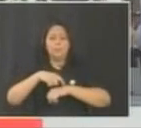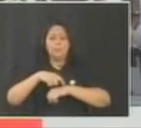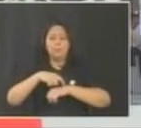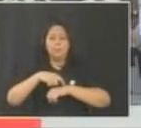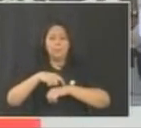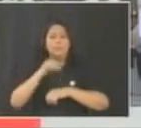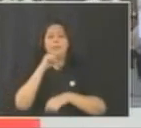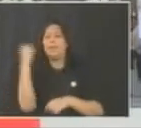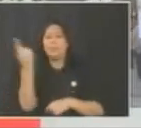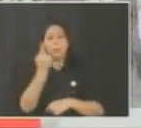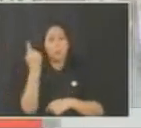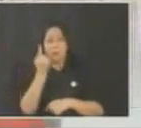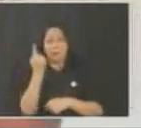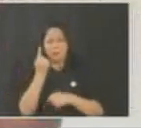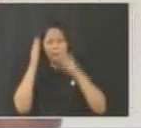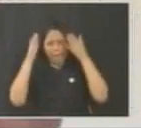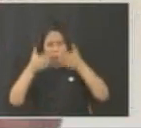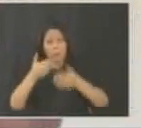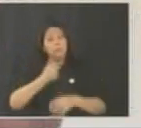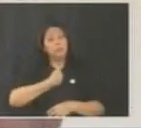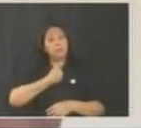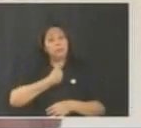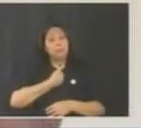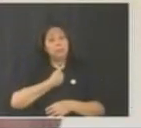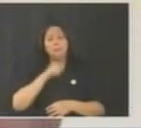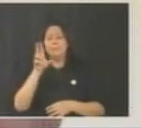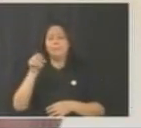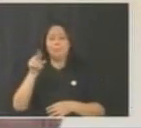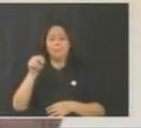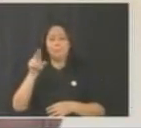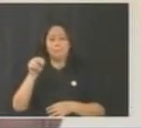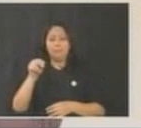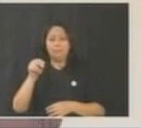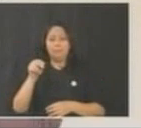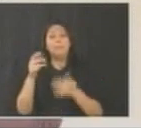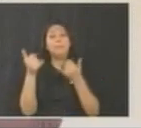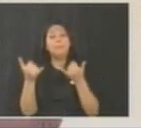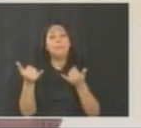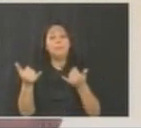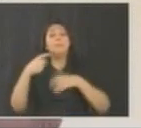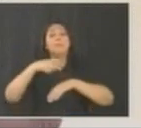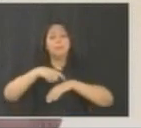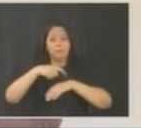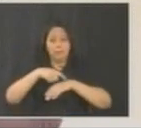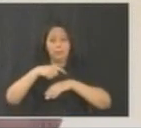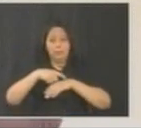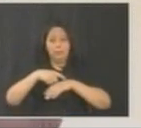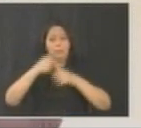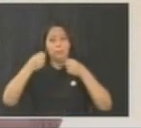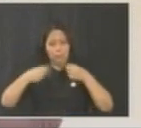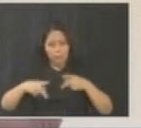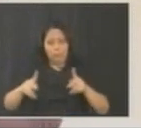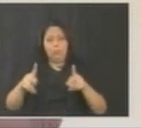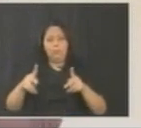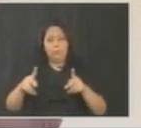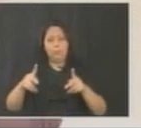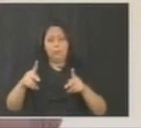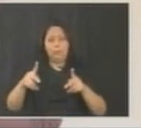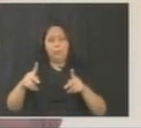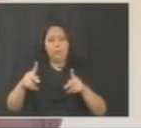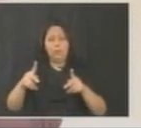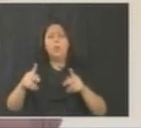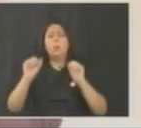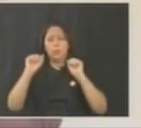lamang tungkol sa akin. Ito ang ating pagkakataon na makasama ang mga